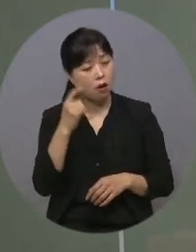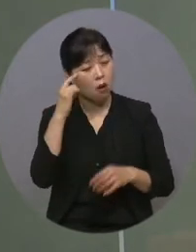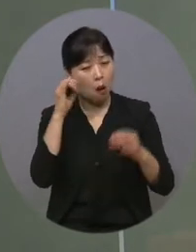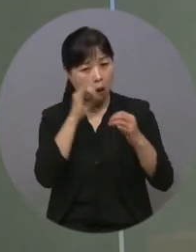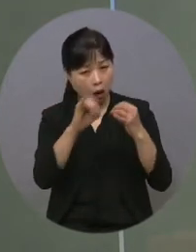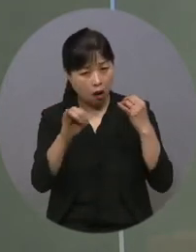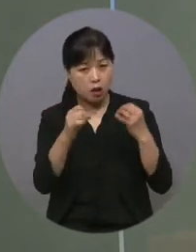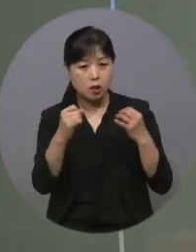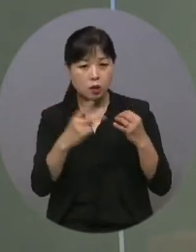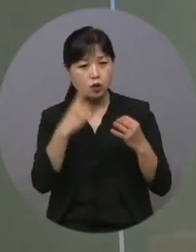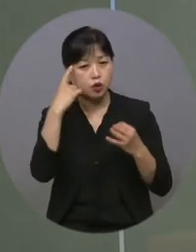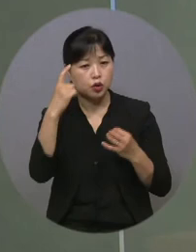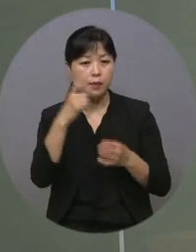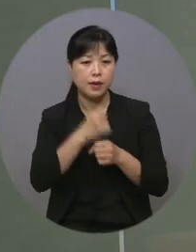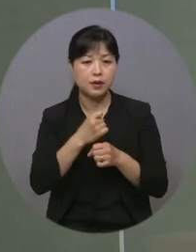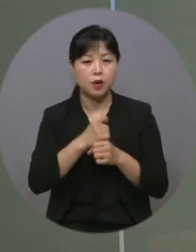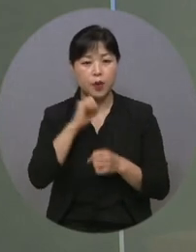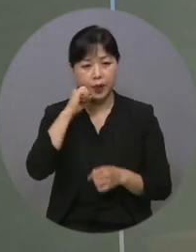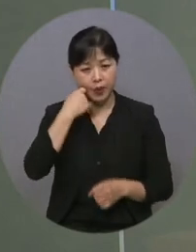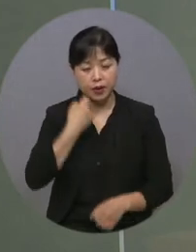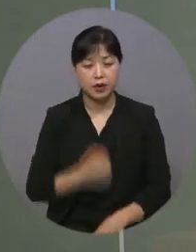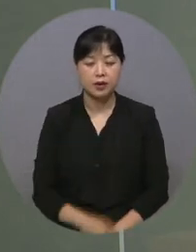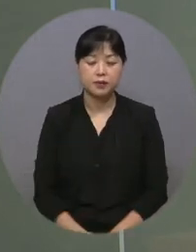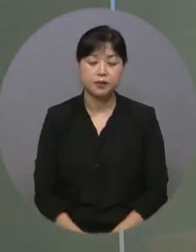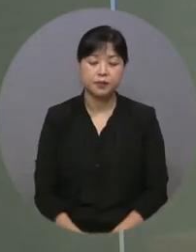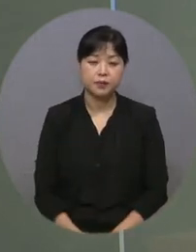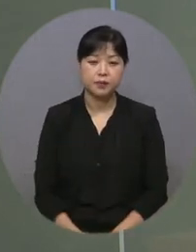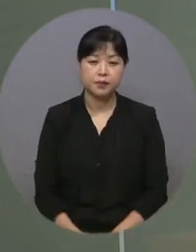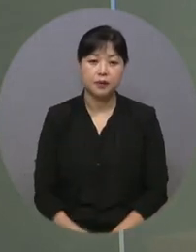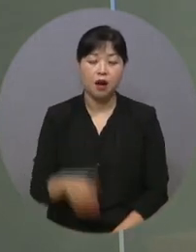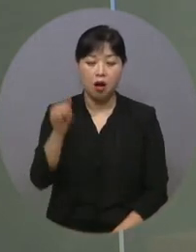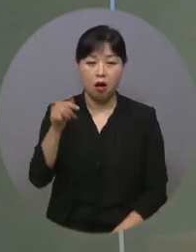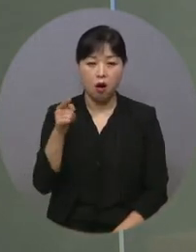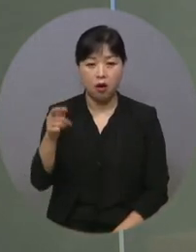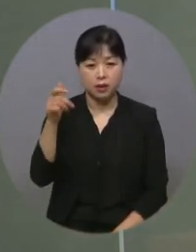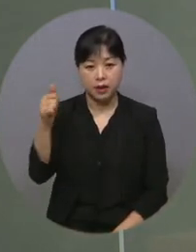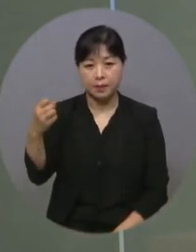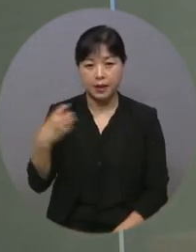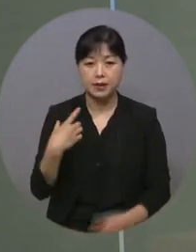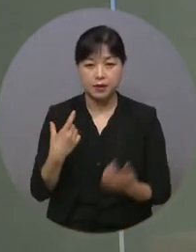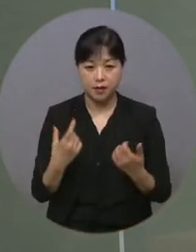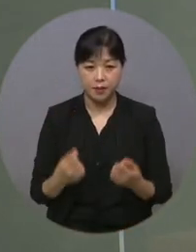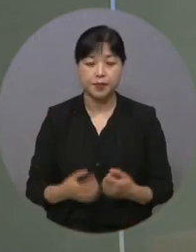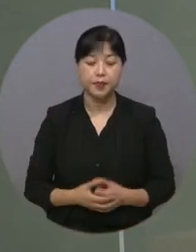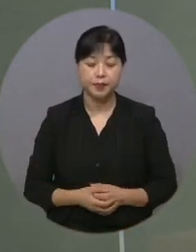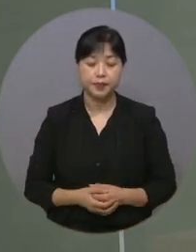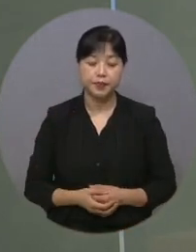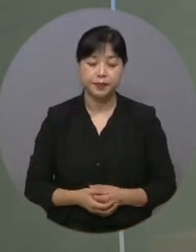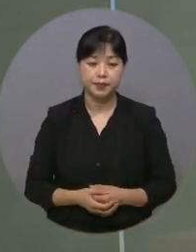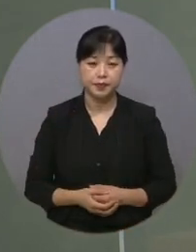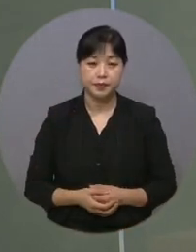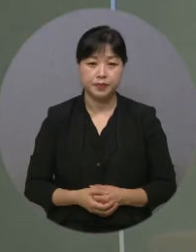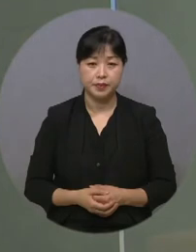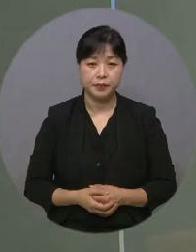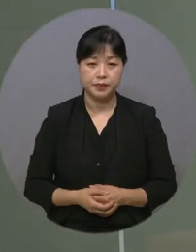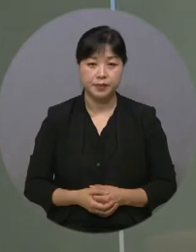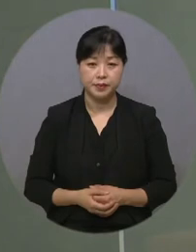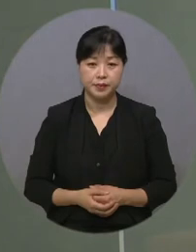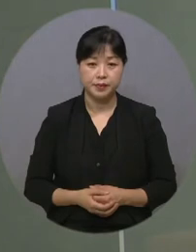없지 않을까. 그래서 지금 허태근 박사가 말씀하시듯이 뭔가